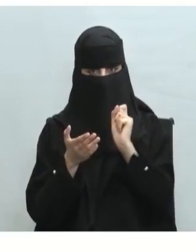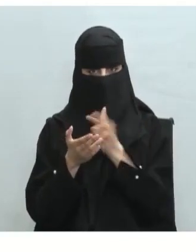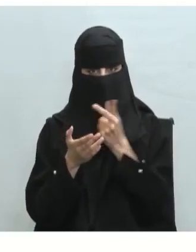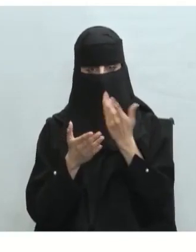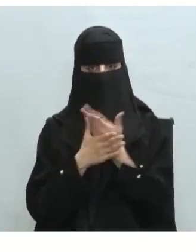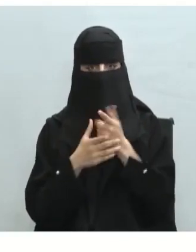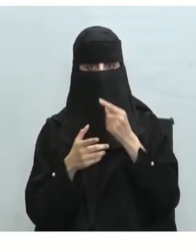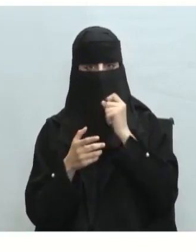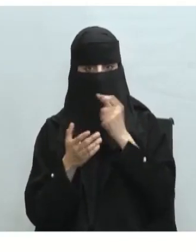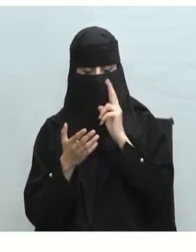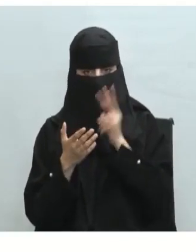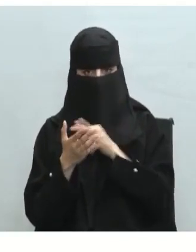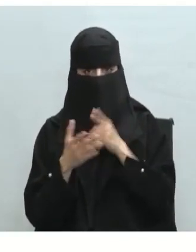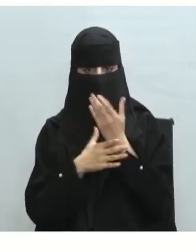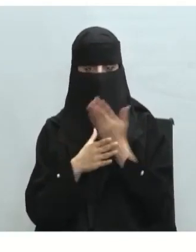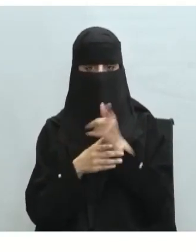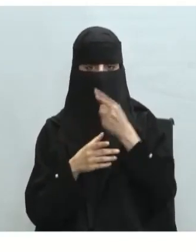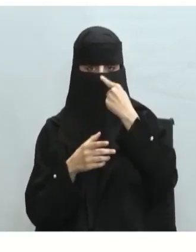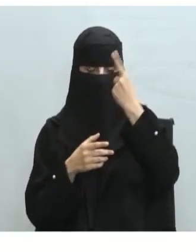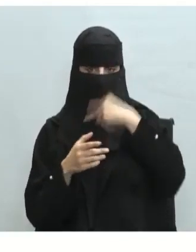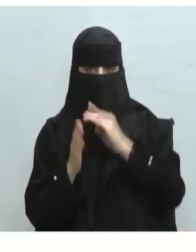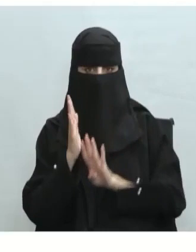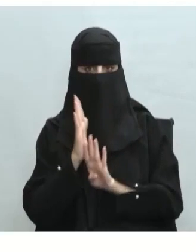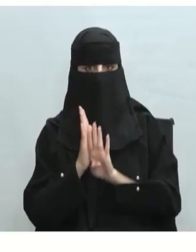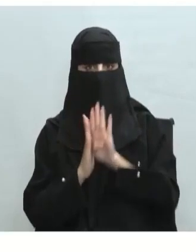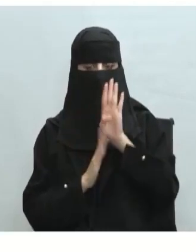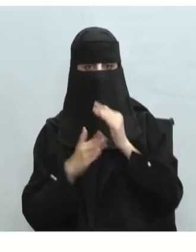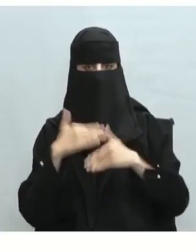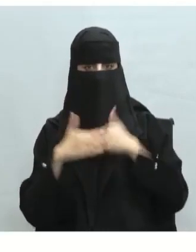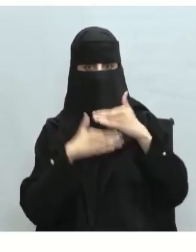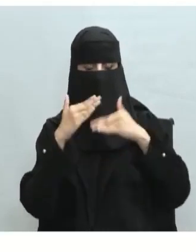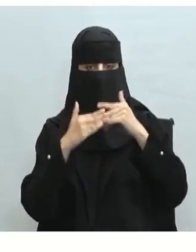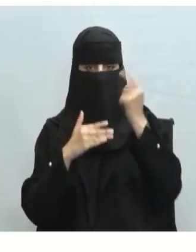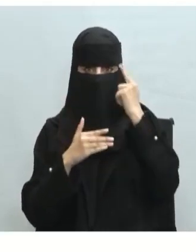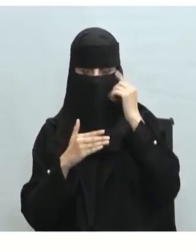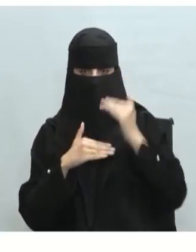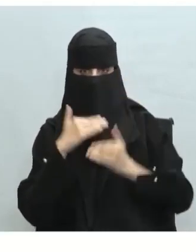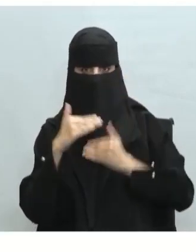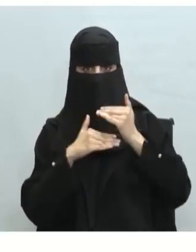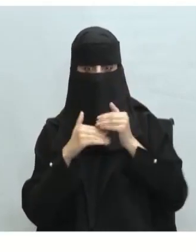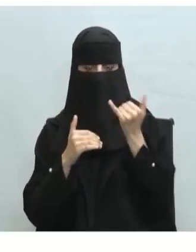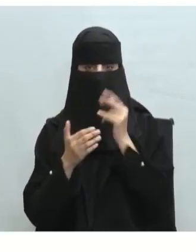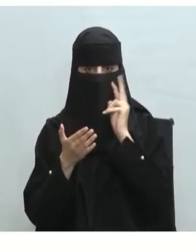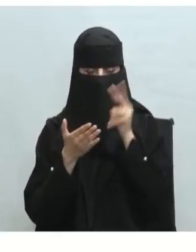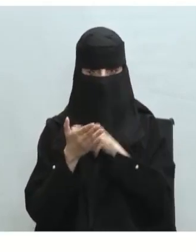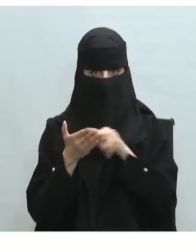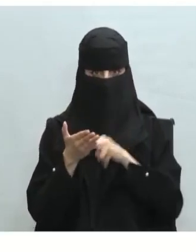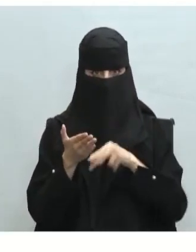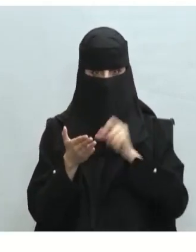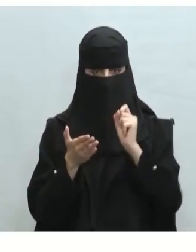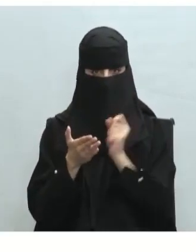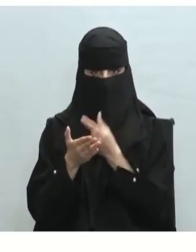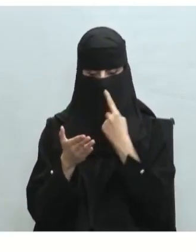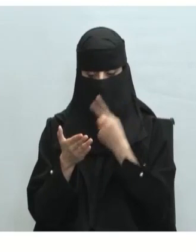تطوير سرعتك القرائيه القراءه هي عمليه تكوين المعنى ما لم تحصل على المعنى فانت ومن لم يقرا